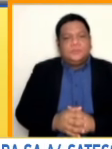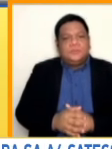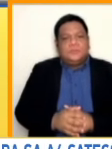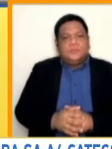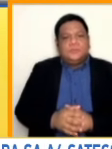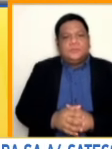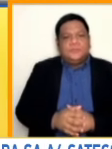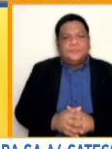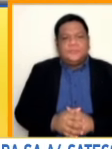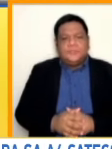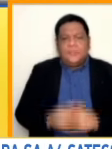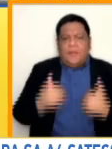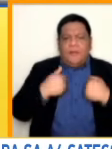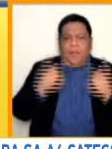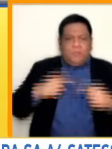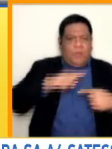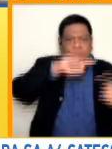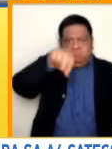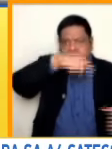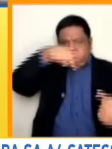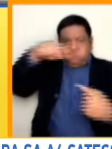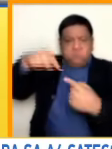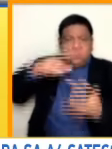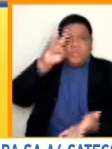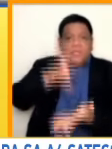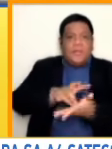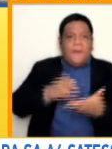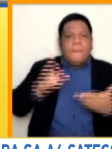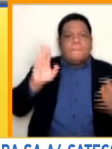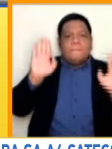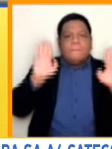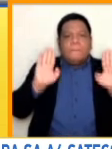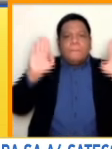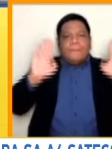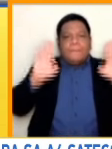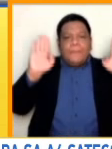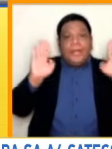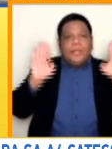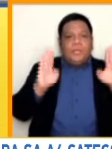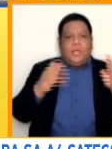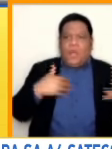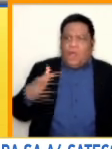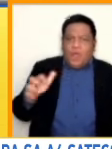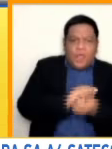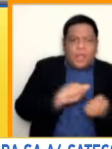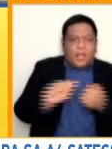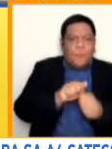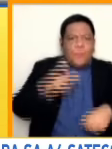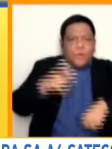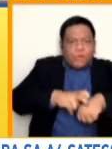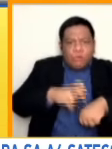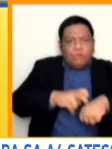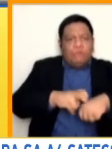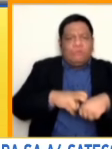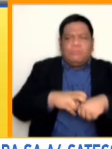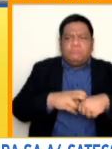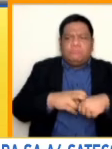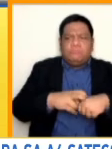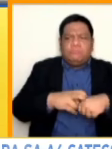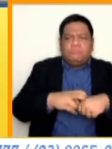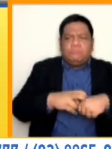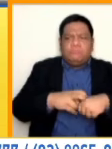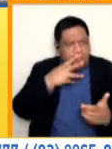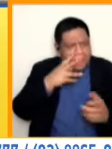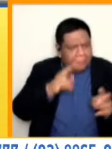Nanalasa ang isang buhawi sa Mancayan, Benguet. Nasira nito ang ilang pananim na patatas. Inaalam pa ng mga magsasaka ang halaga ng mga